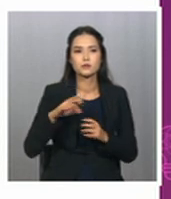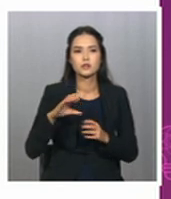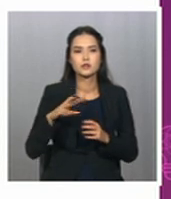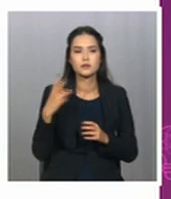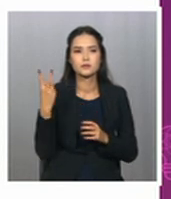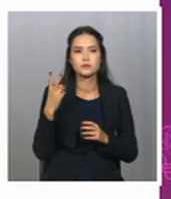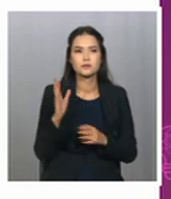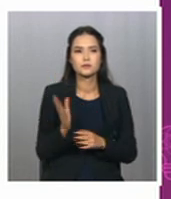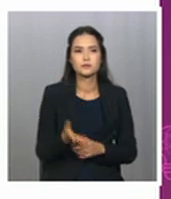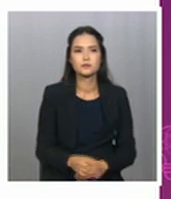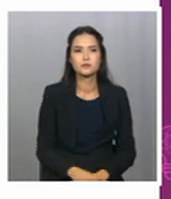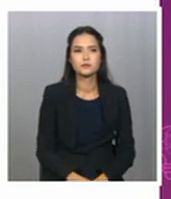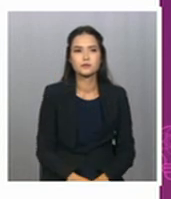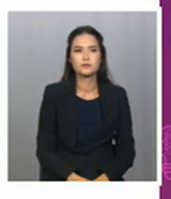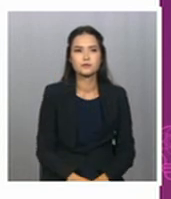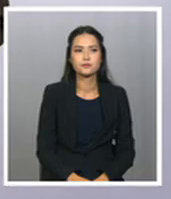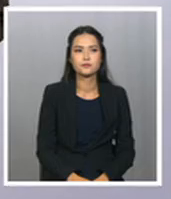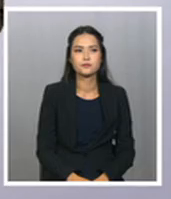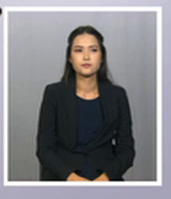квадрат.